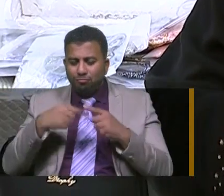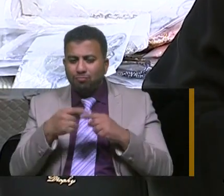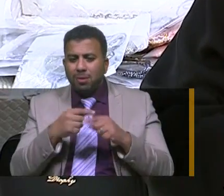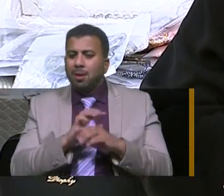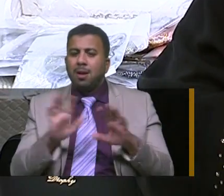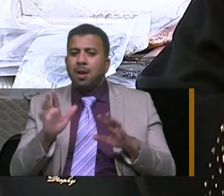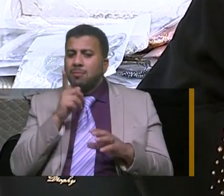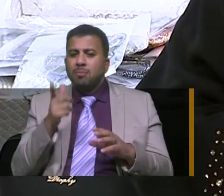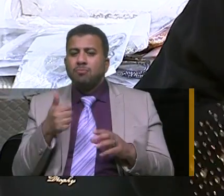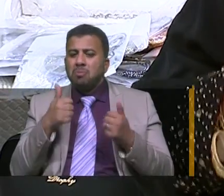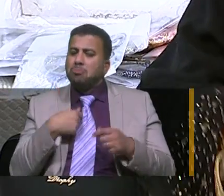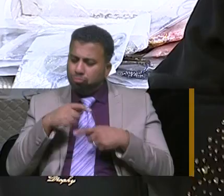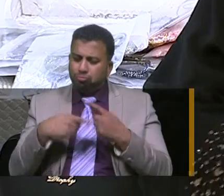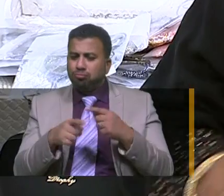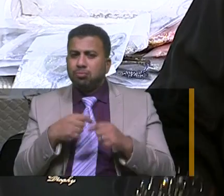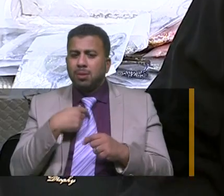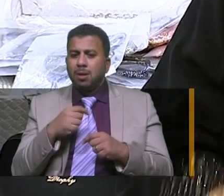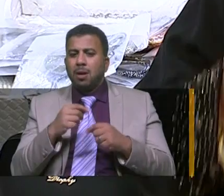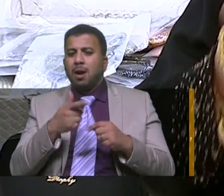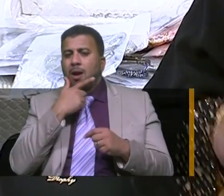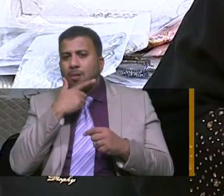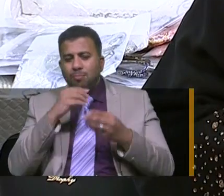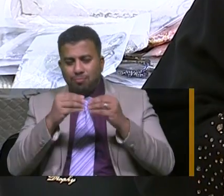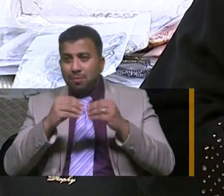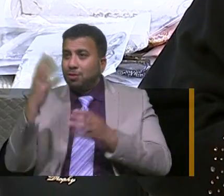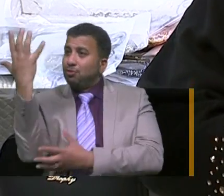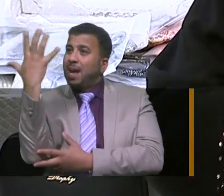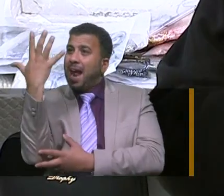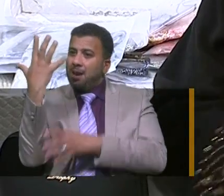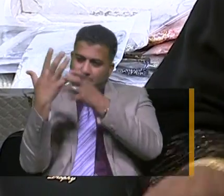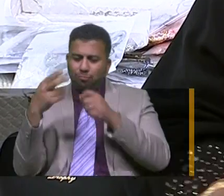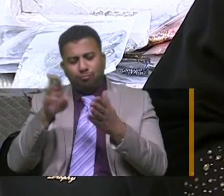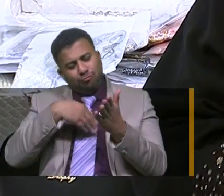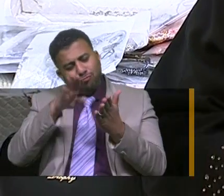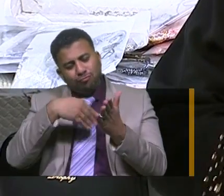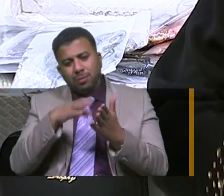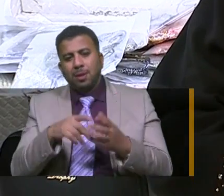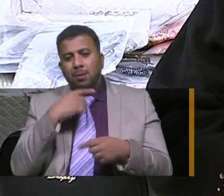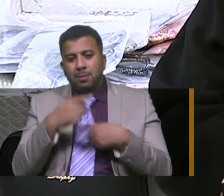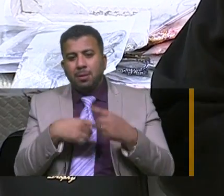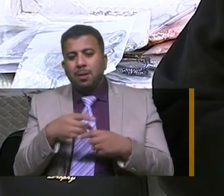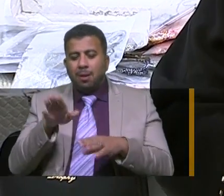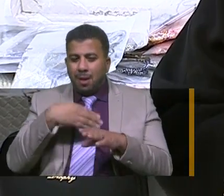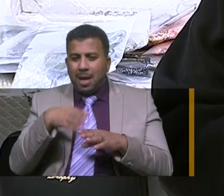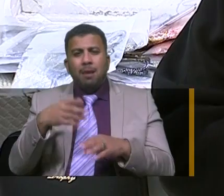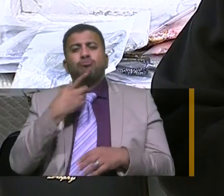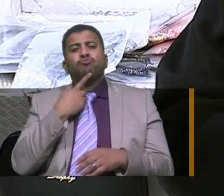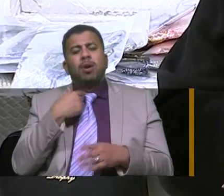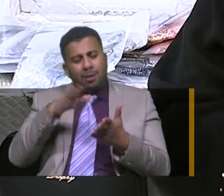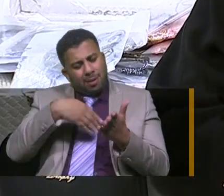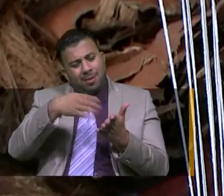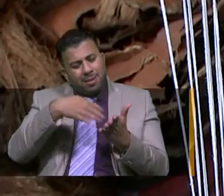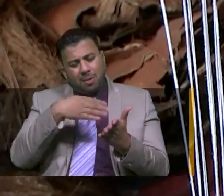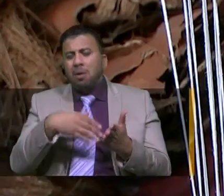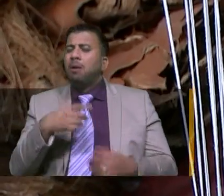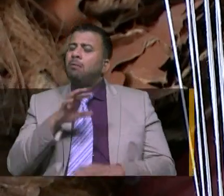شيء، ما يعضلني شيء، كل شيء أسويه. الخوص اللونه نجيبه من نخل، من دون نجففه، بعدين نصبغه، أي صبغة نباها